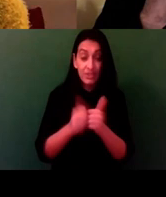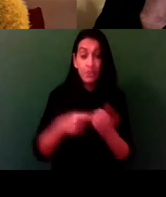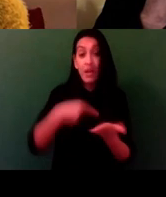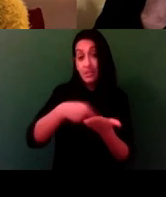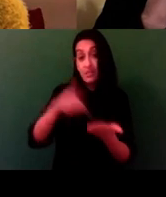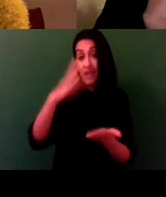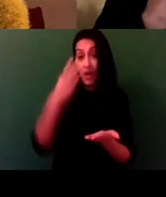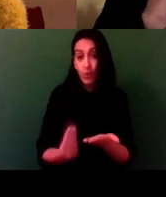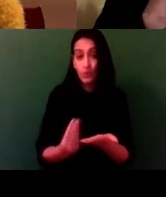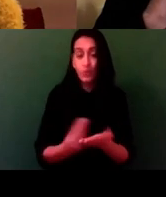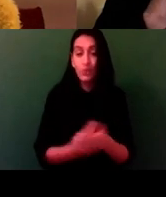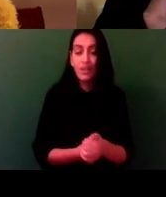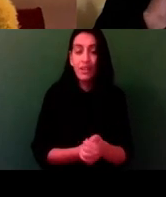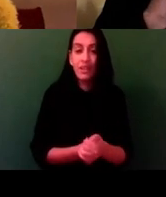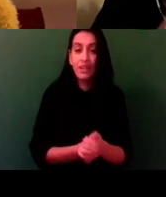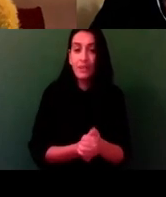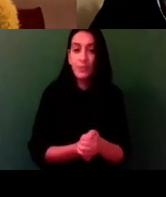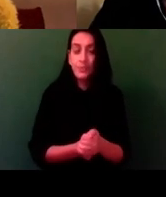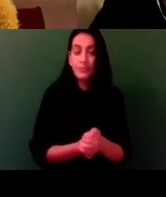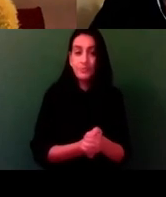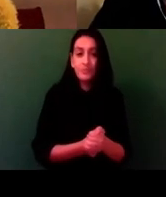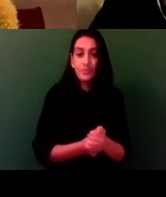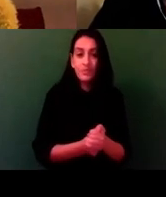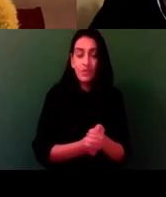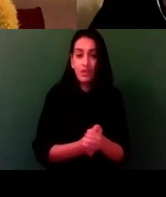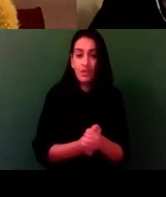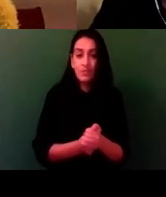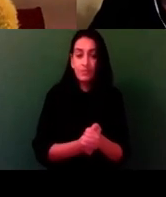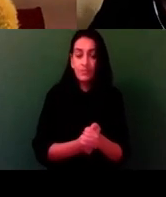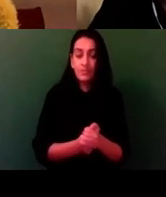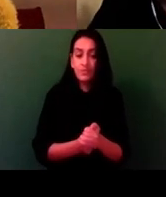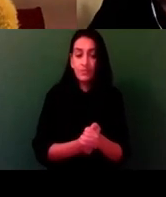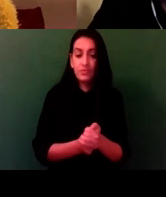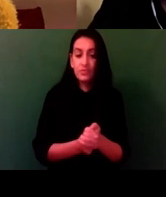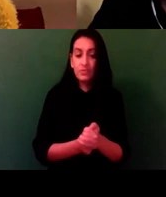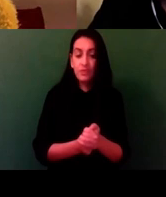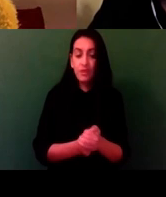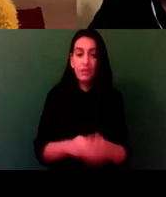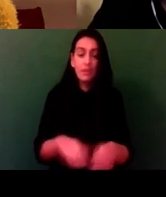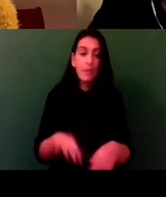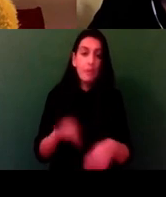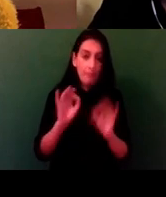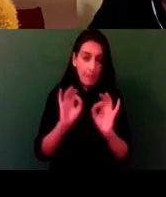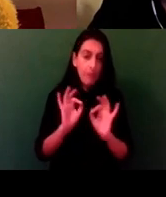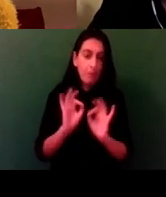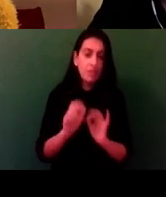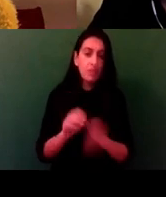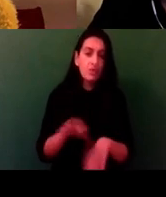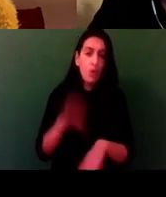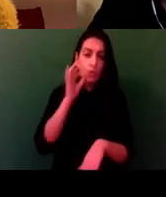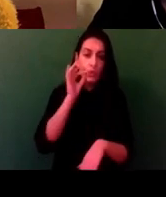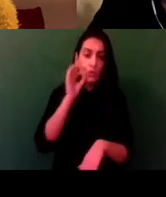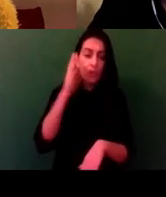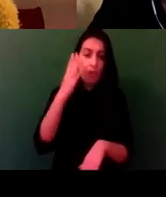da resmi dönüşte öyle oldu. Yani biraz o süreçte de şey kaygımız vardı. Yani tamam mükemmel katılımcı bir kampanya yapacağız ama siz bunu yarışmaya